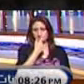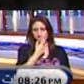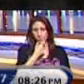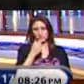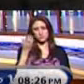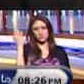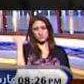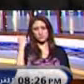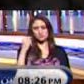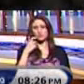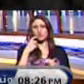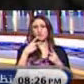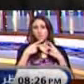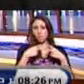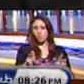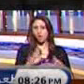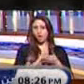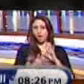قليلة اعلنت انها